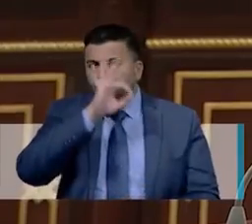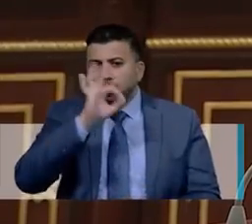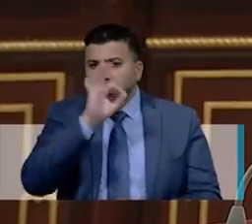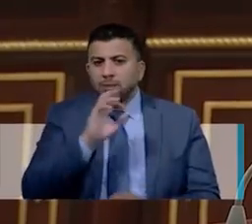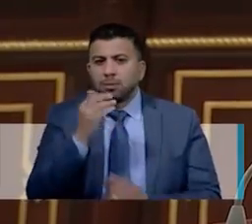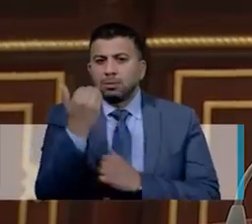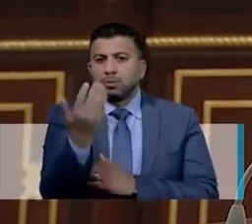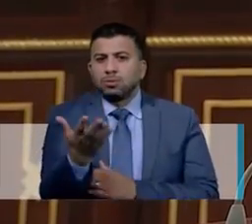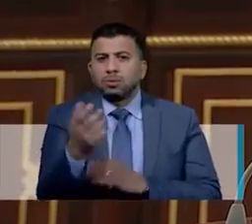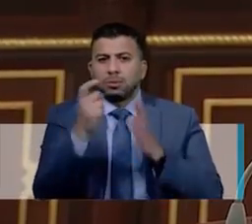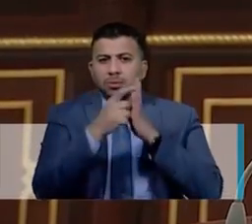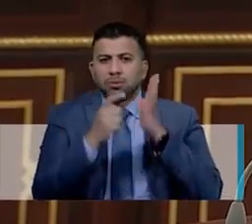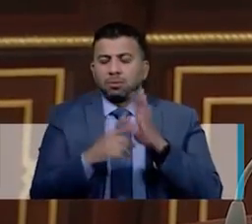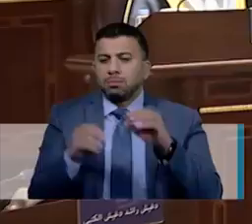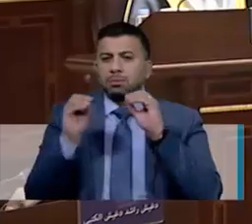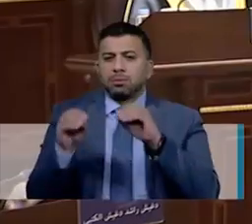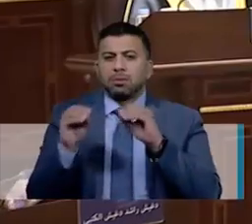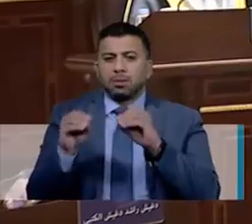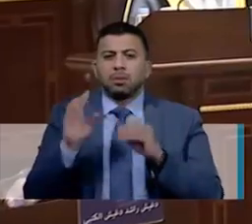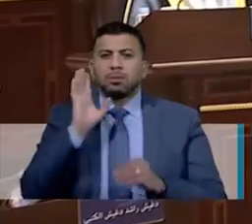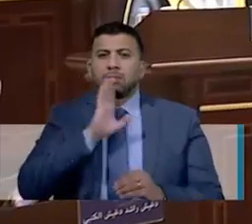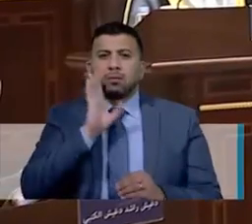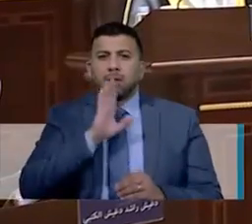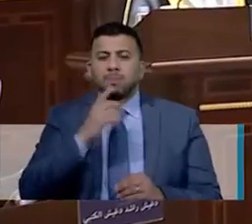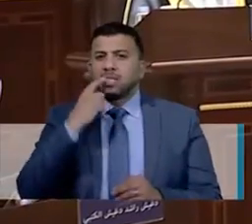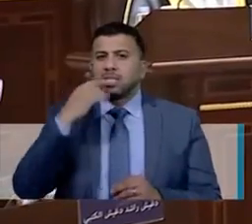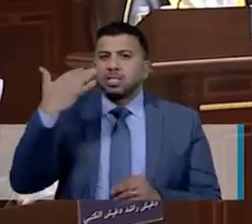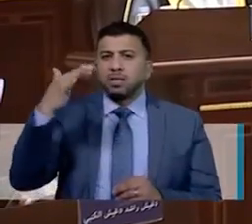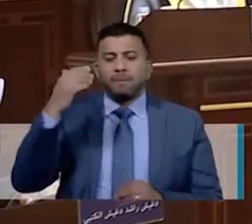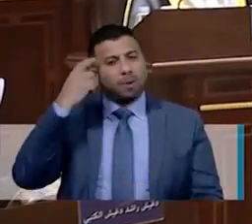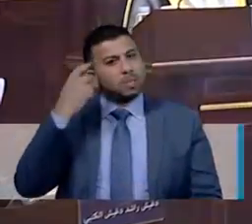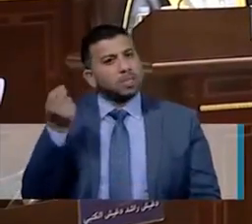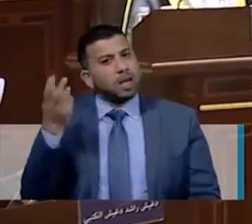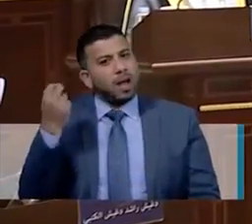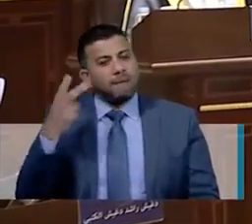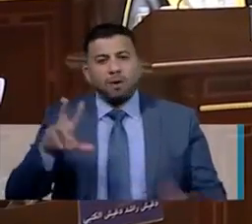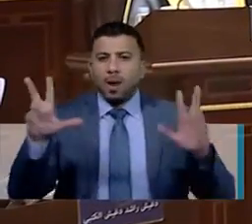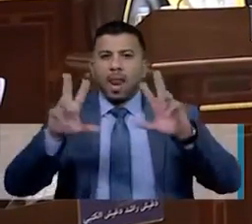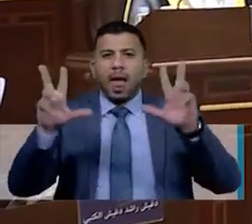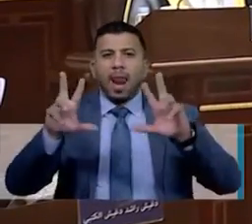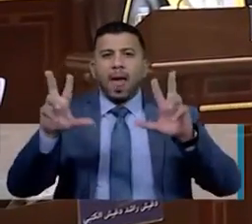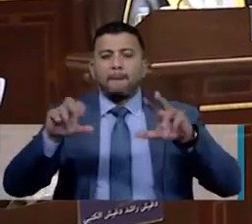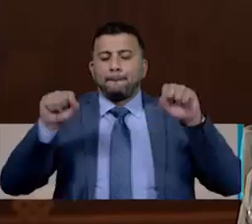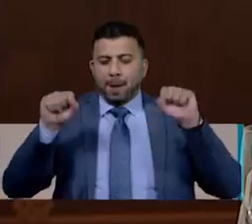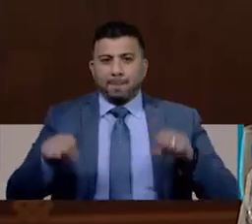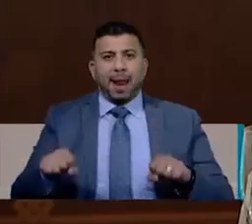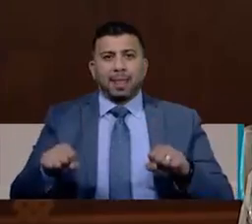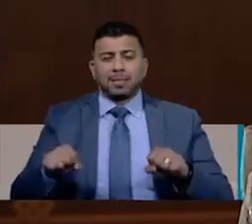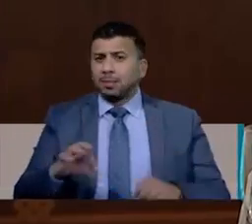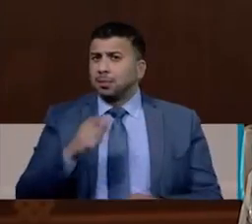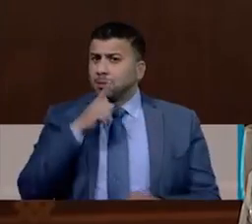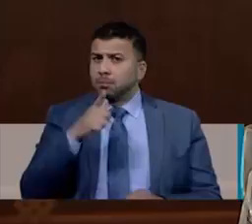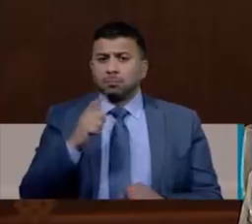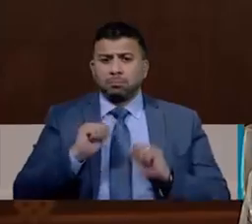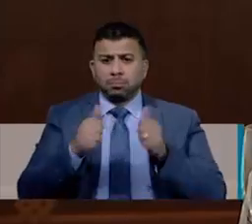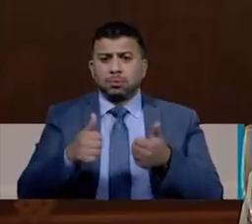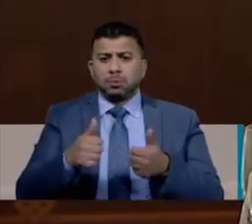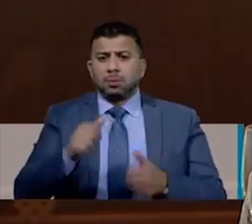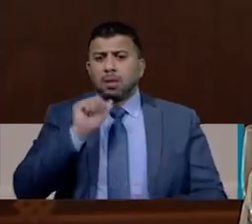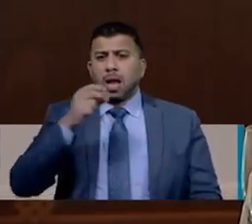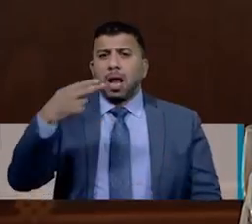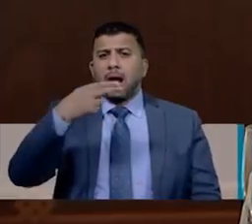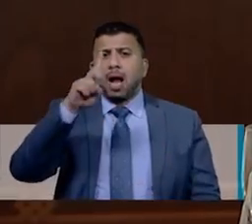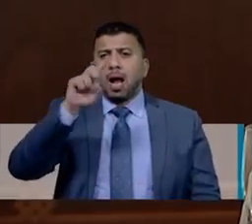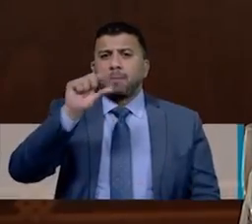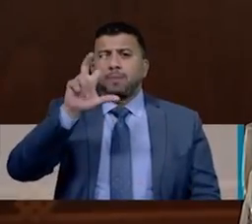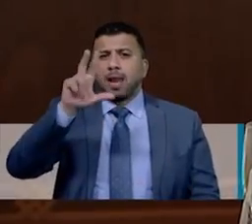قبل لجنة شؤون التربية والتعليم والشباب والثقافة والإعلام بالمجلس، وذلك بحضور سعادة عبد